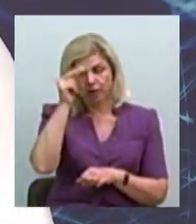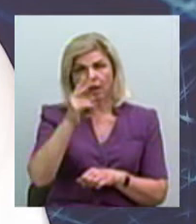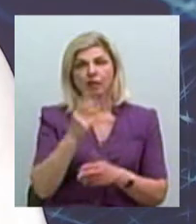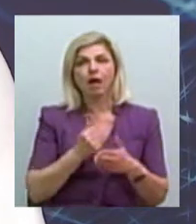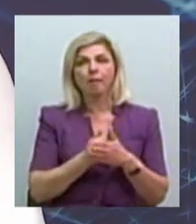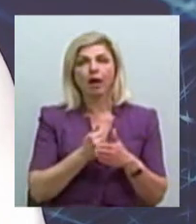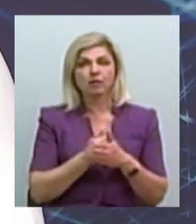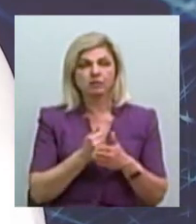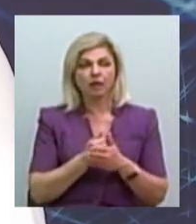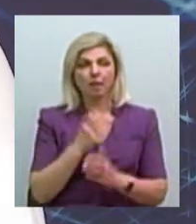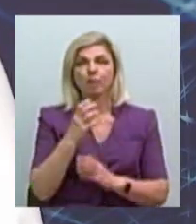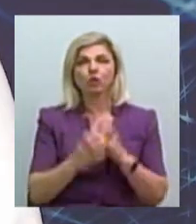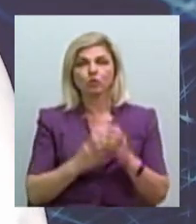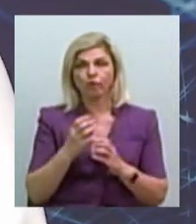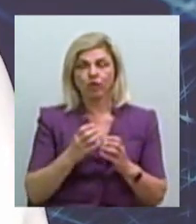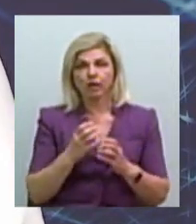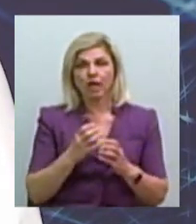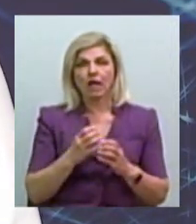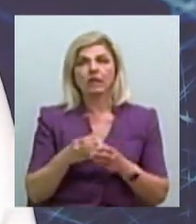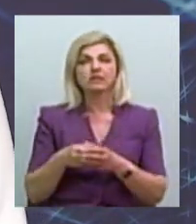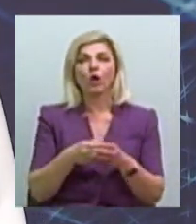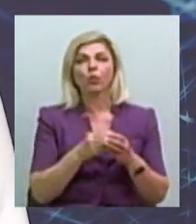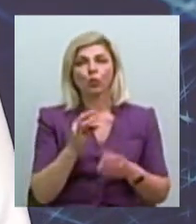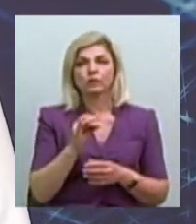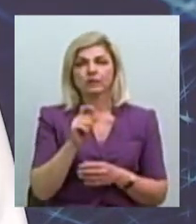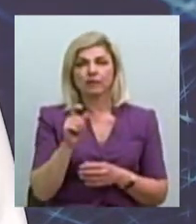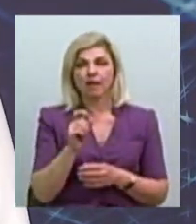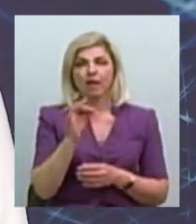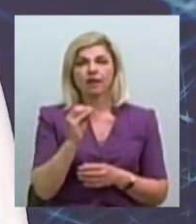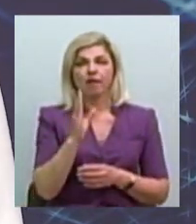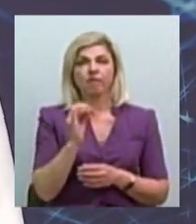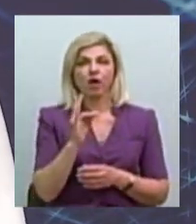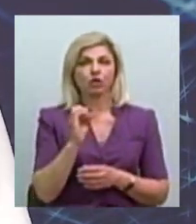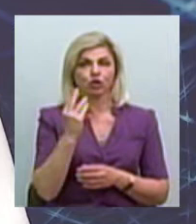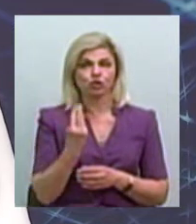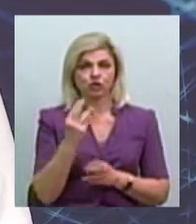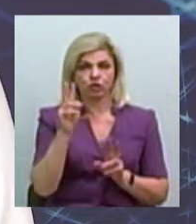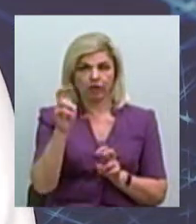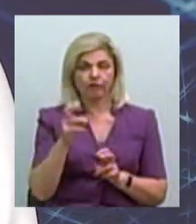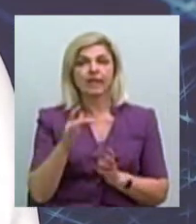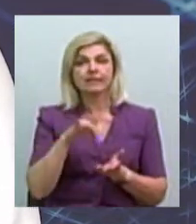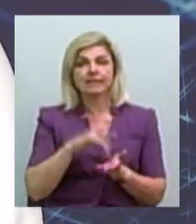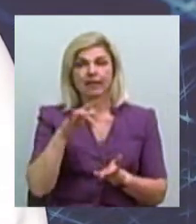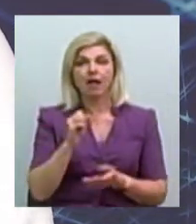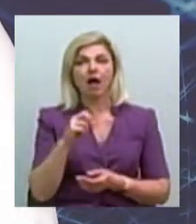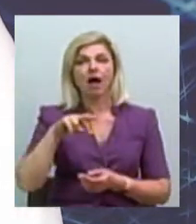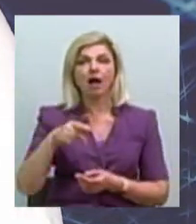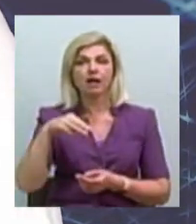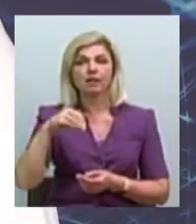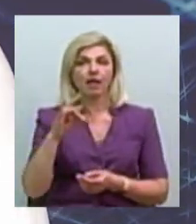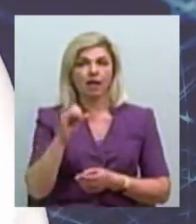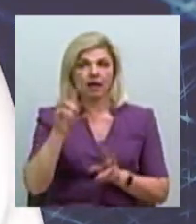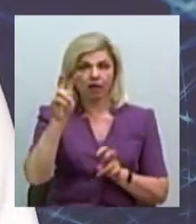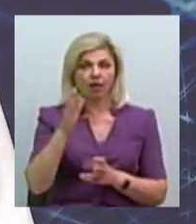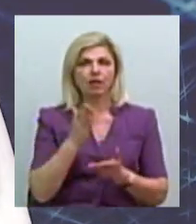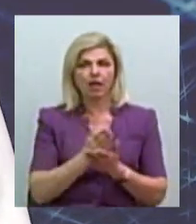базе Международного антинаркотического союза «Реванш», в который входит центр «Альтера», существует ряд